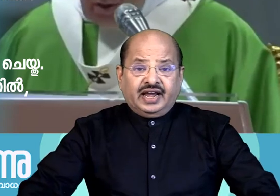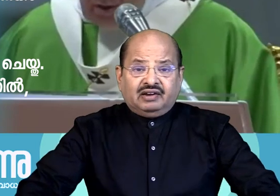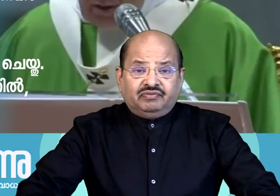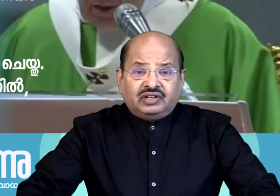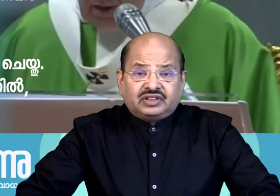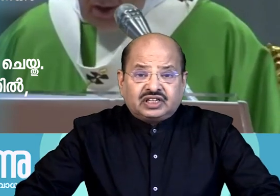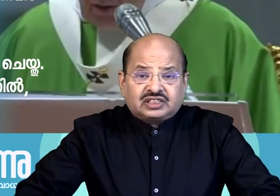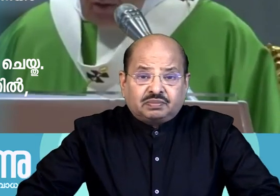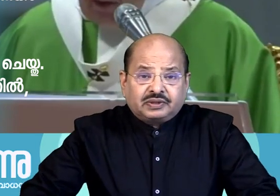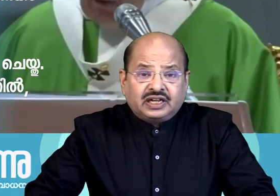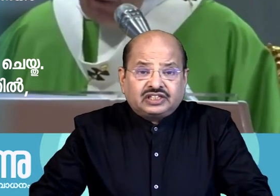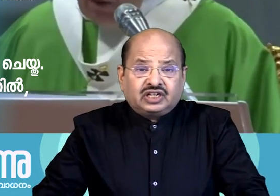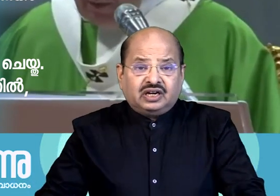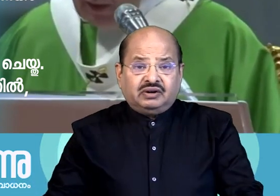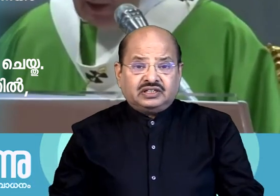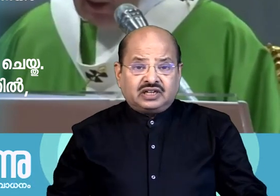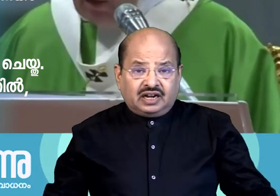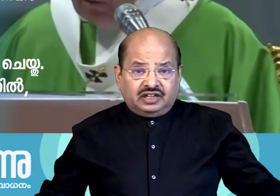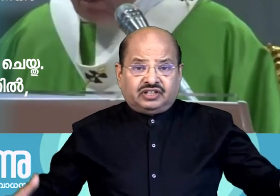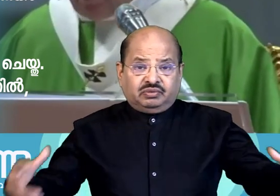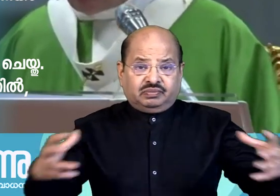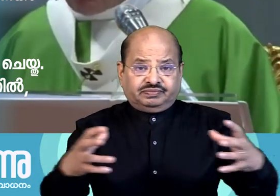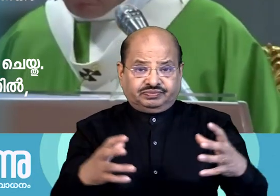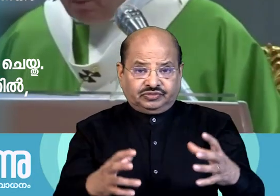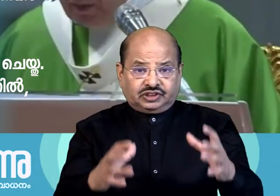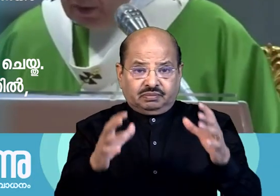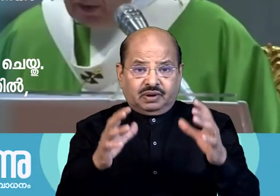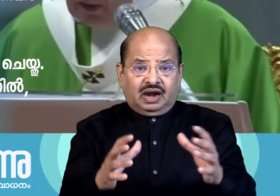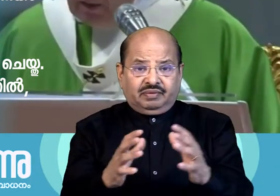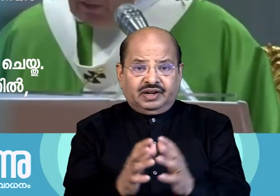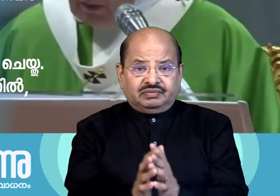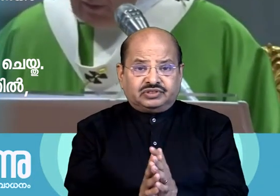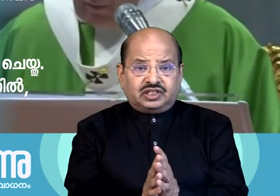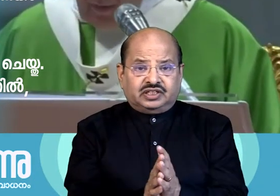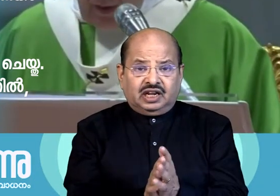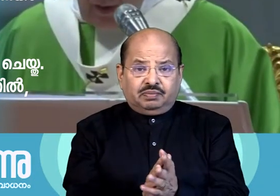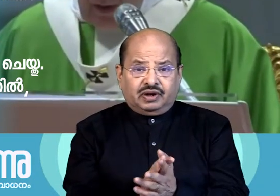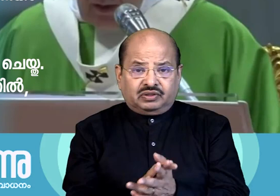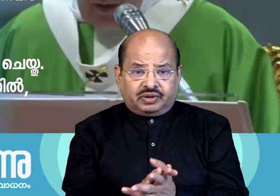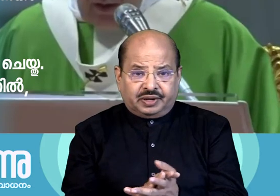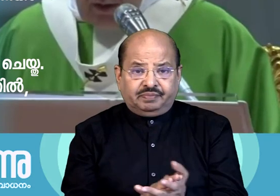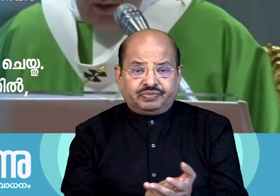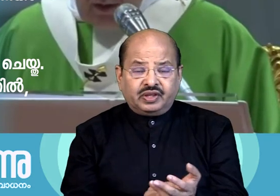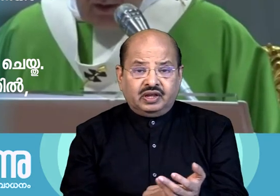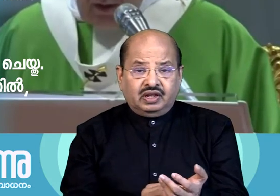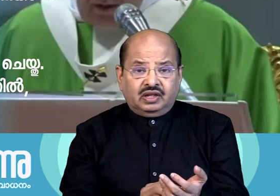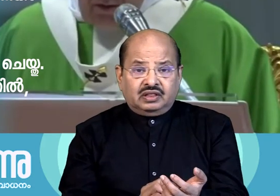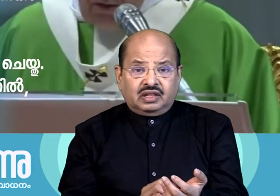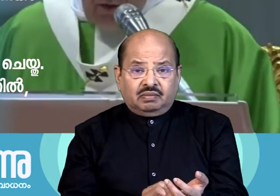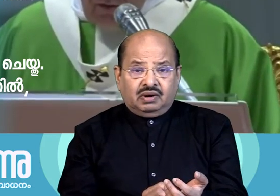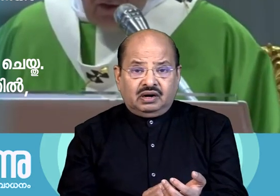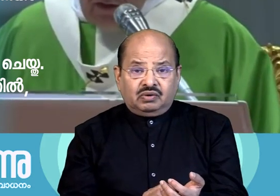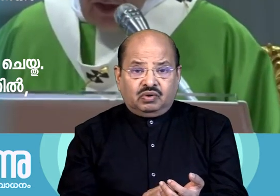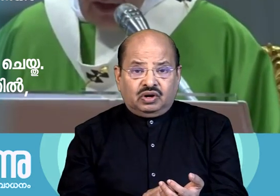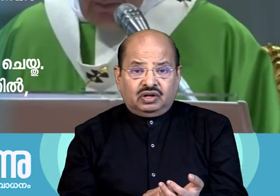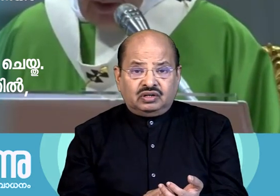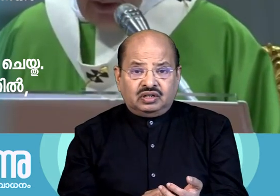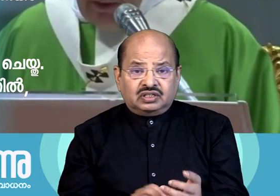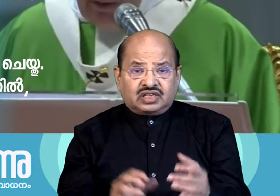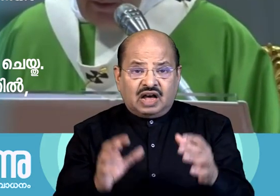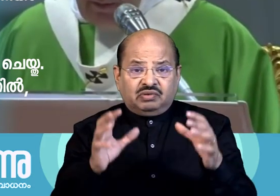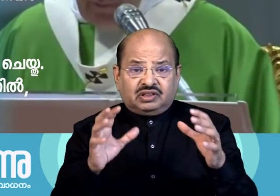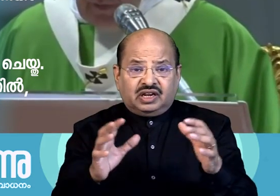ലോകത്തിൻ്റെ അനേകം വ്യത്യസ്ത പ്രദേശങ്ങളുടെ സാന്നിധ്യവും സംഭാവനയും ശ്രദ്ധയിൽപ്പെടുത്തുകയും നമ്മൾ